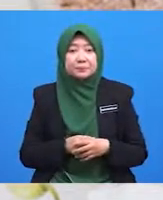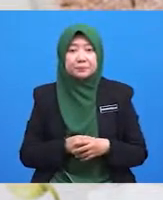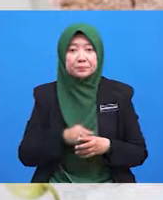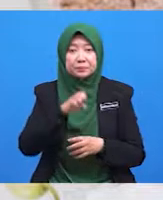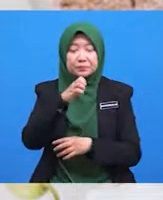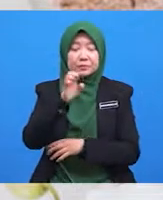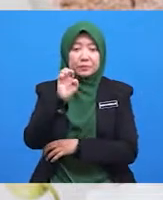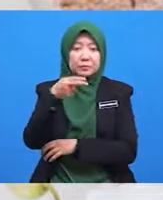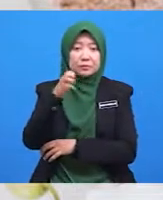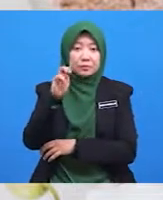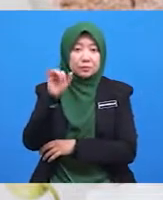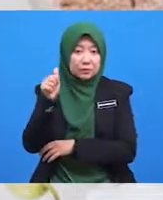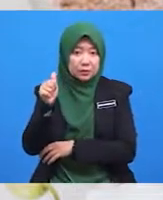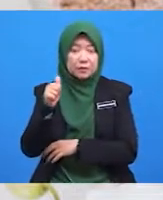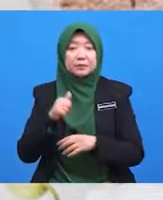keadaan hernia,